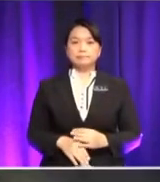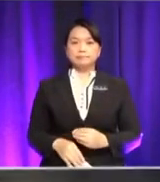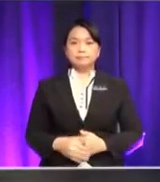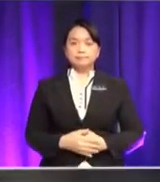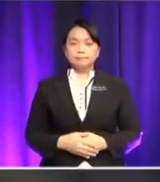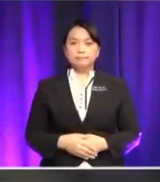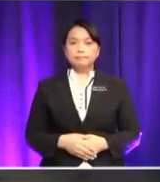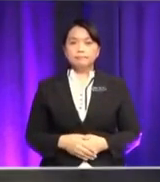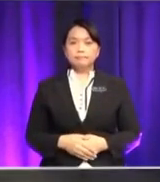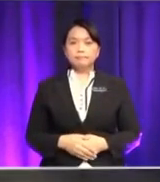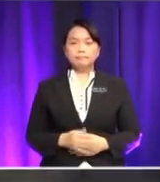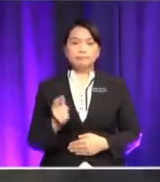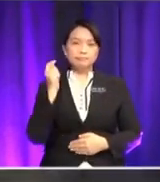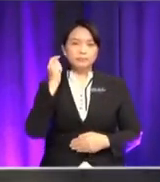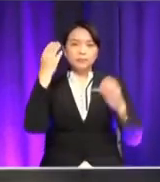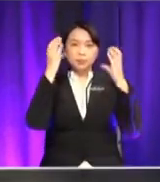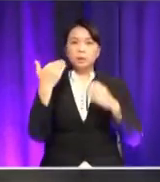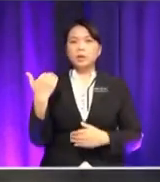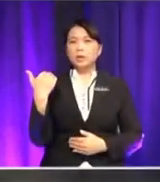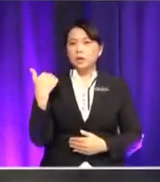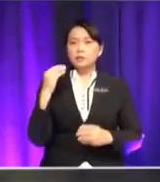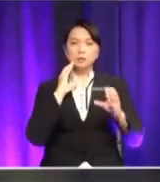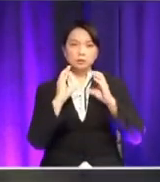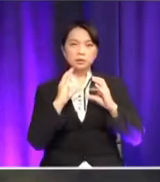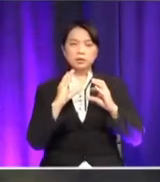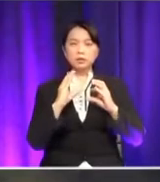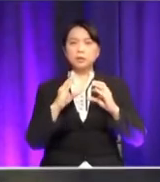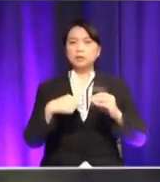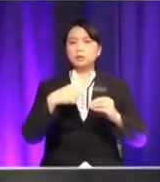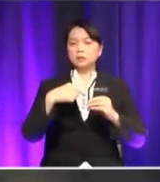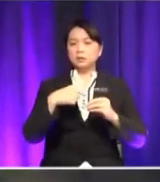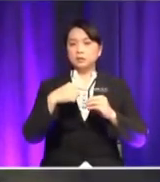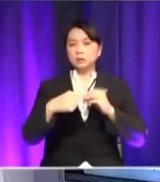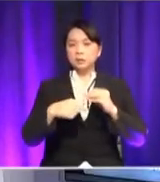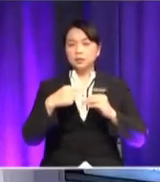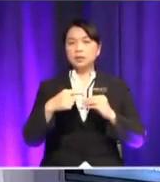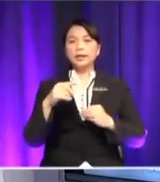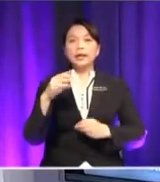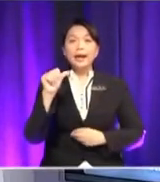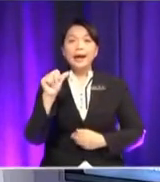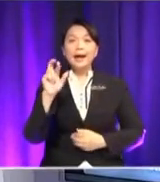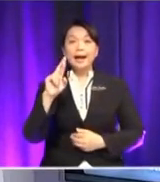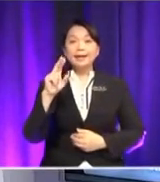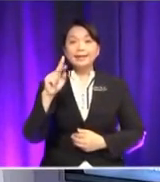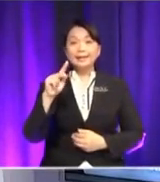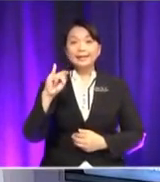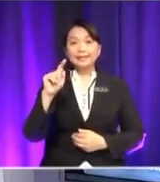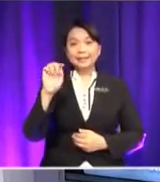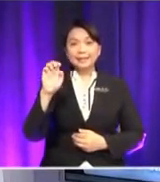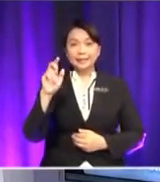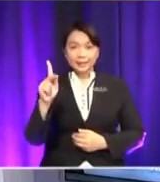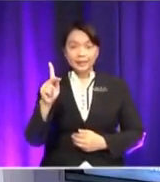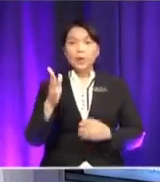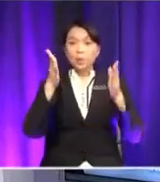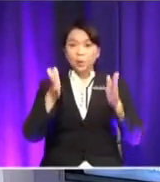topik kita pada rinim dari cek gua decak mengenai arkitek sakit adalah orang yang tanggung jawab melakukan lukisan untuk